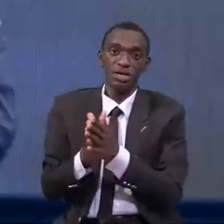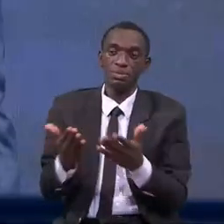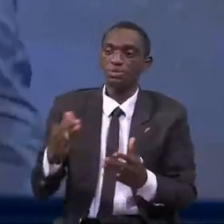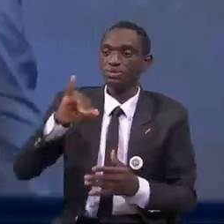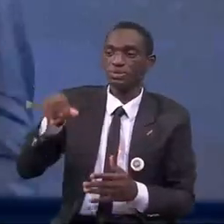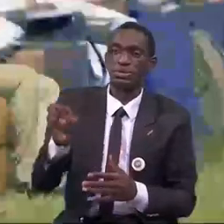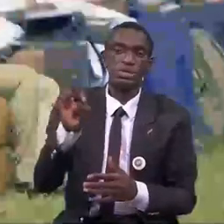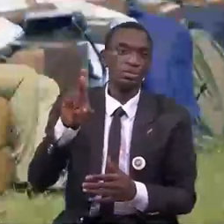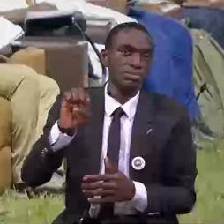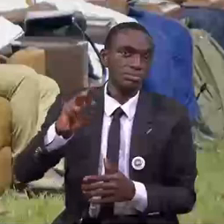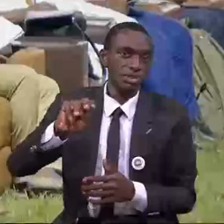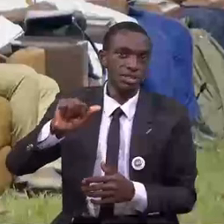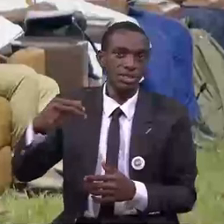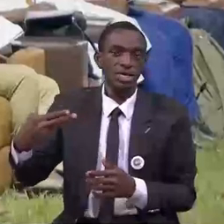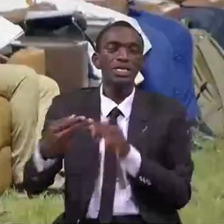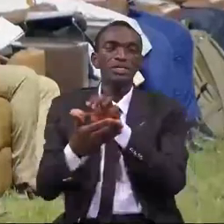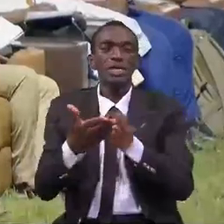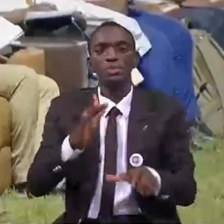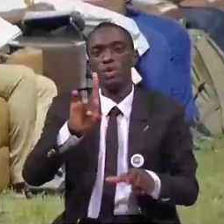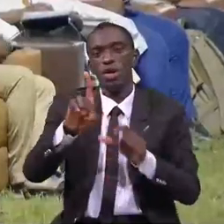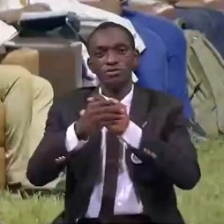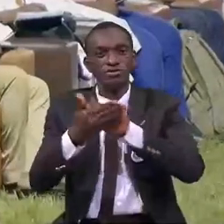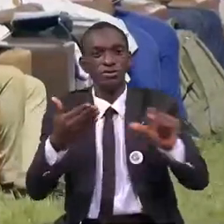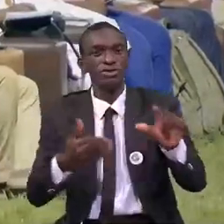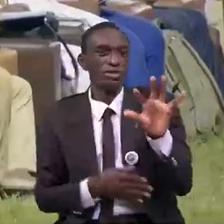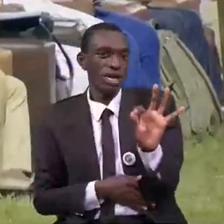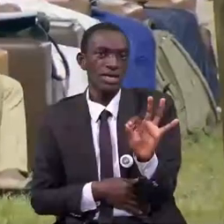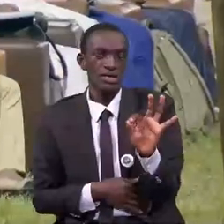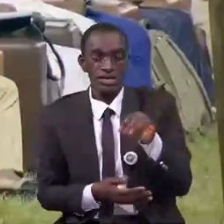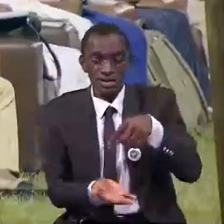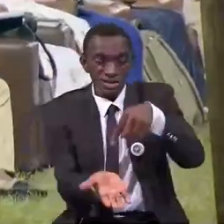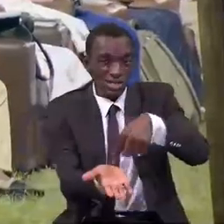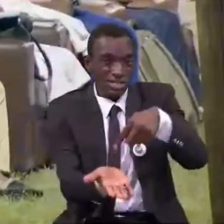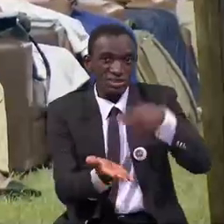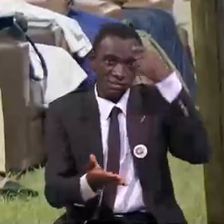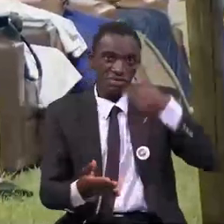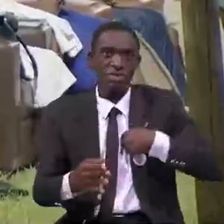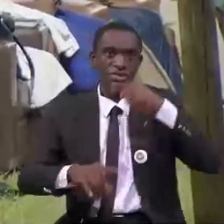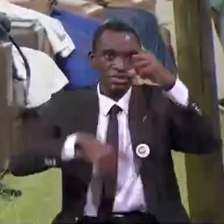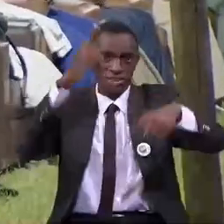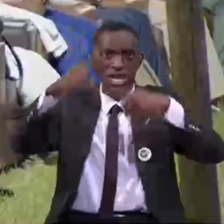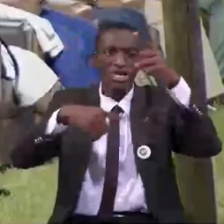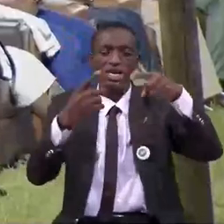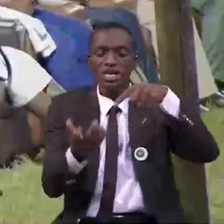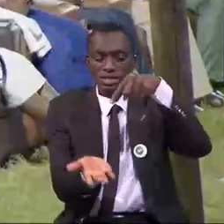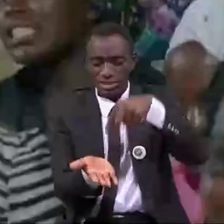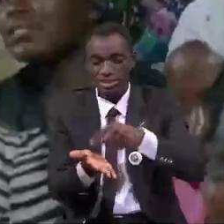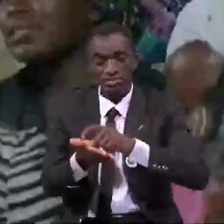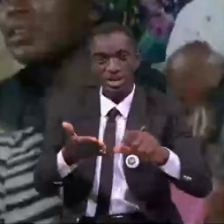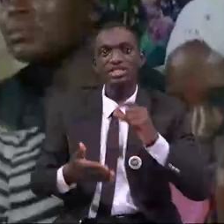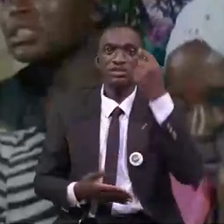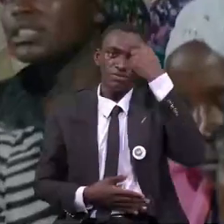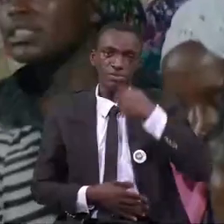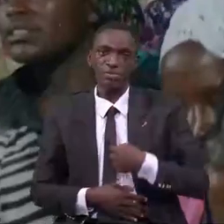9 ceci est pour vous ceci est pour moi ceci est